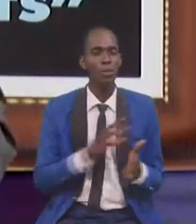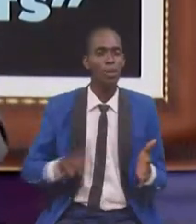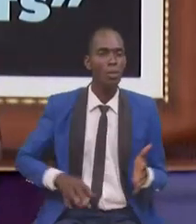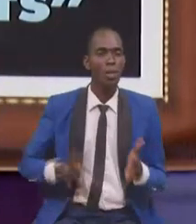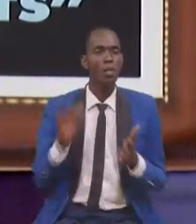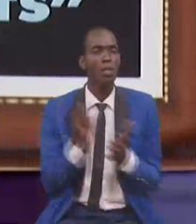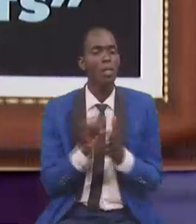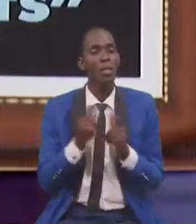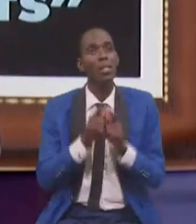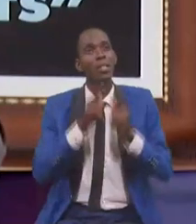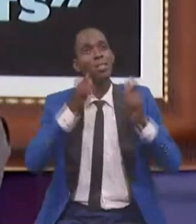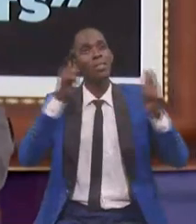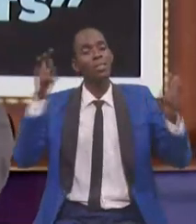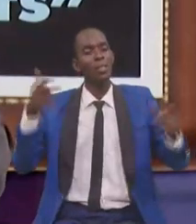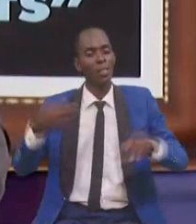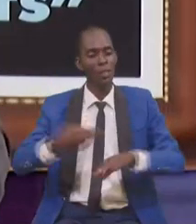brebis,